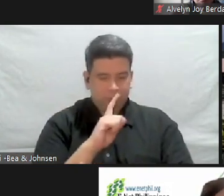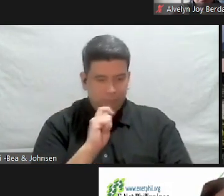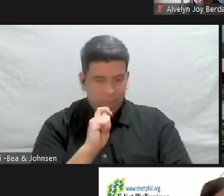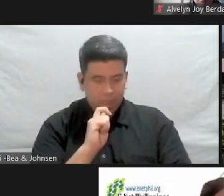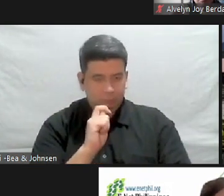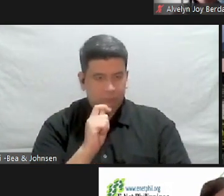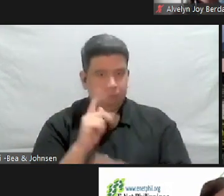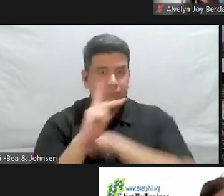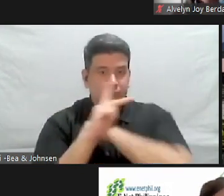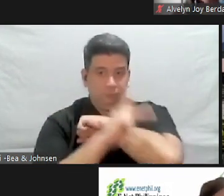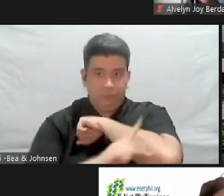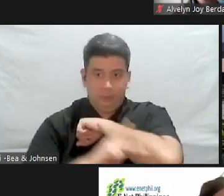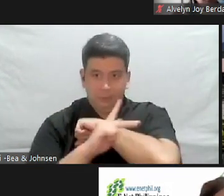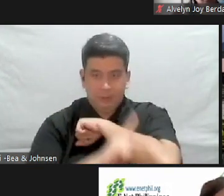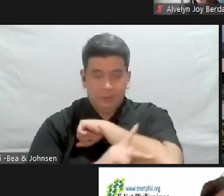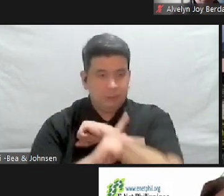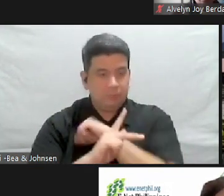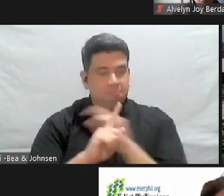ganong